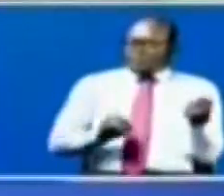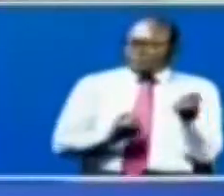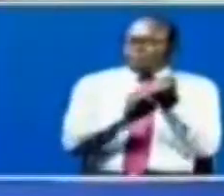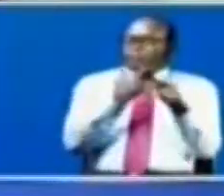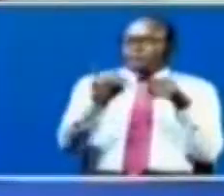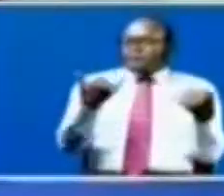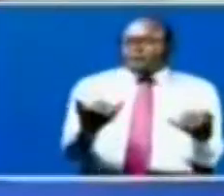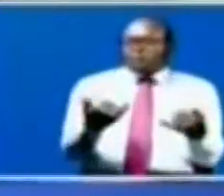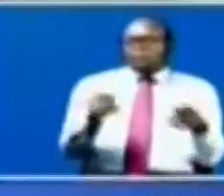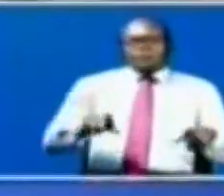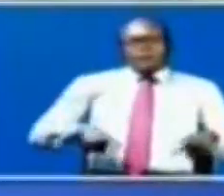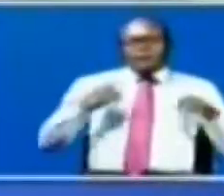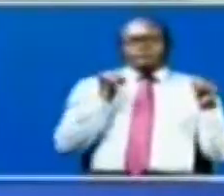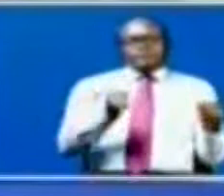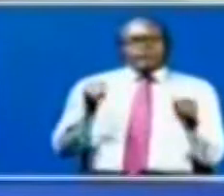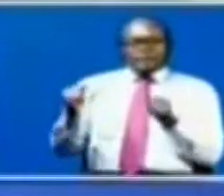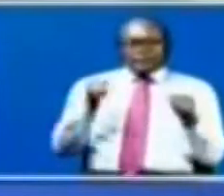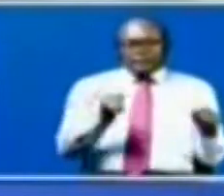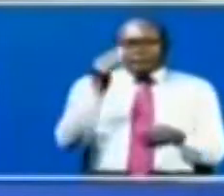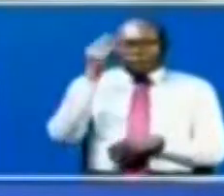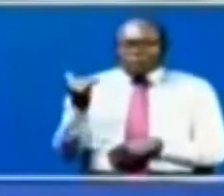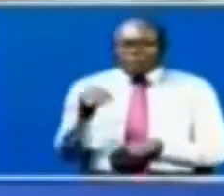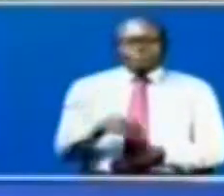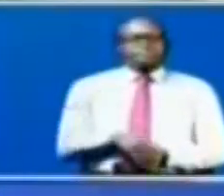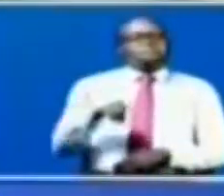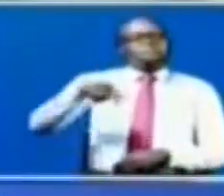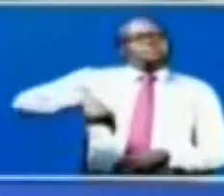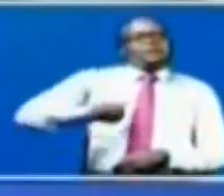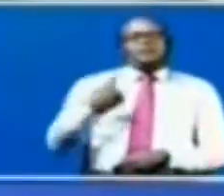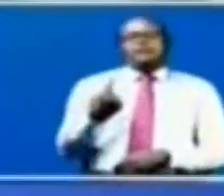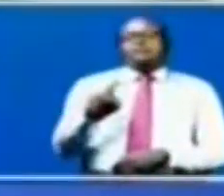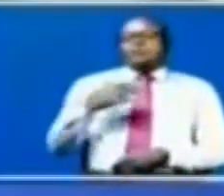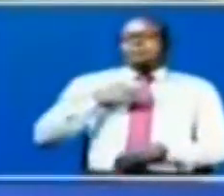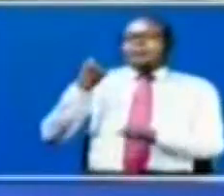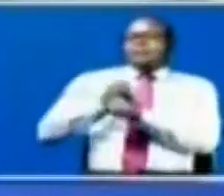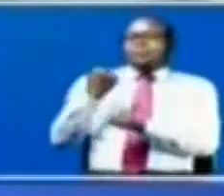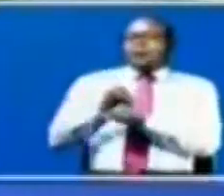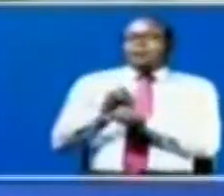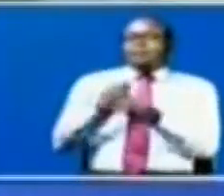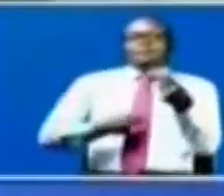Maisha yamekuwa magumu sana kwa sababu mimi mwenyewe kazi yangu ni vibanda,